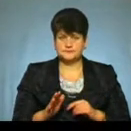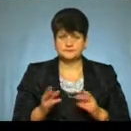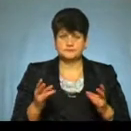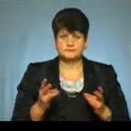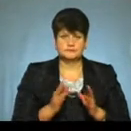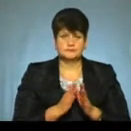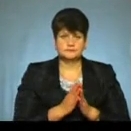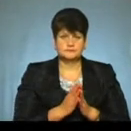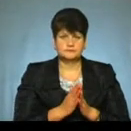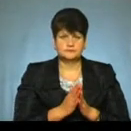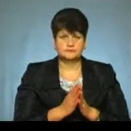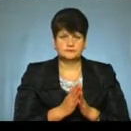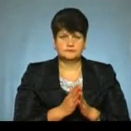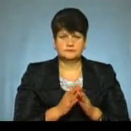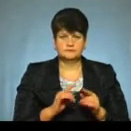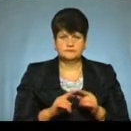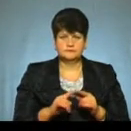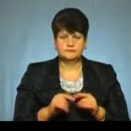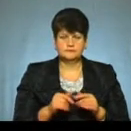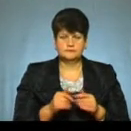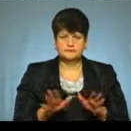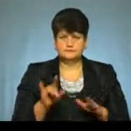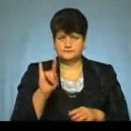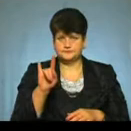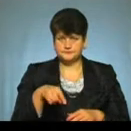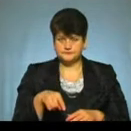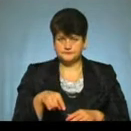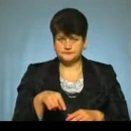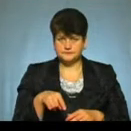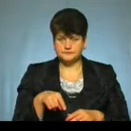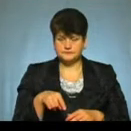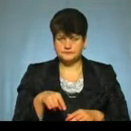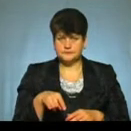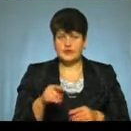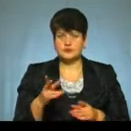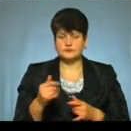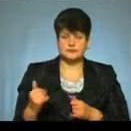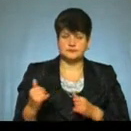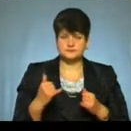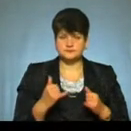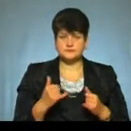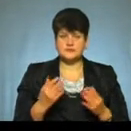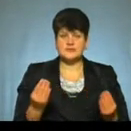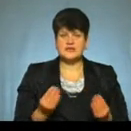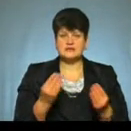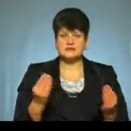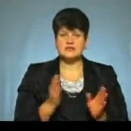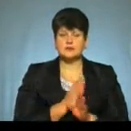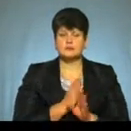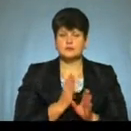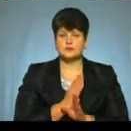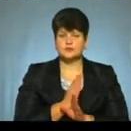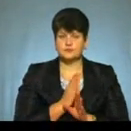потрібно попросити негайно відкрити квартирки або відкрити вікно, аби забезпечити доступ свіжого повітря,